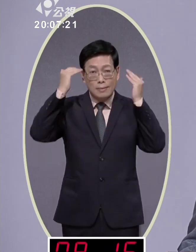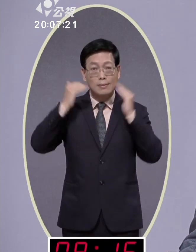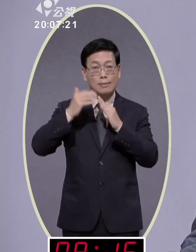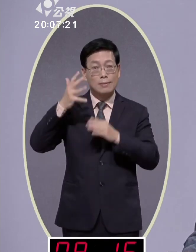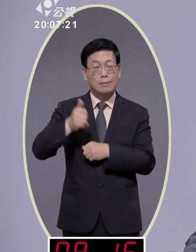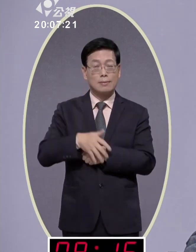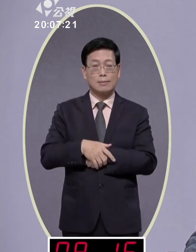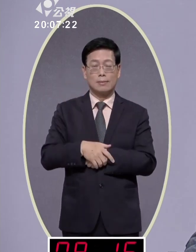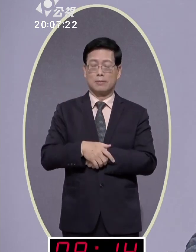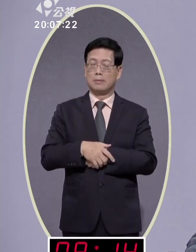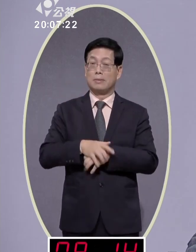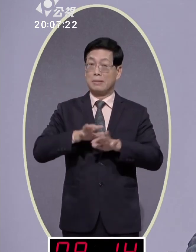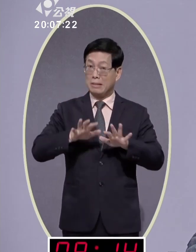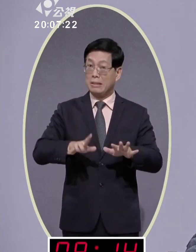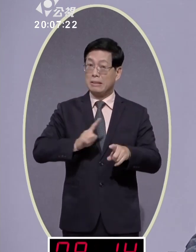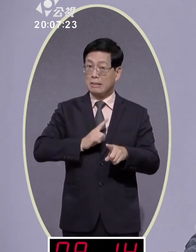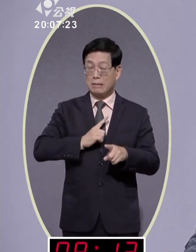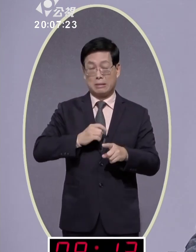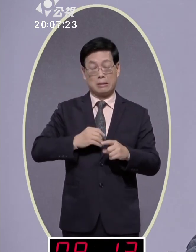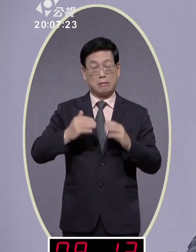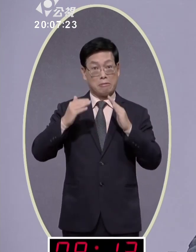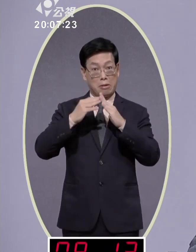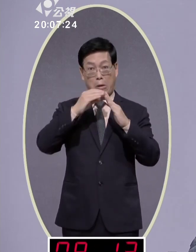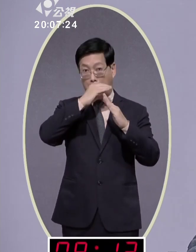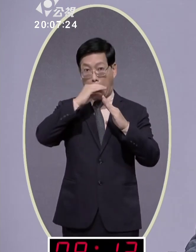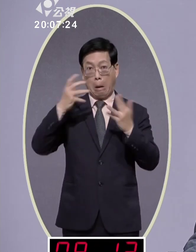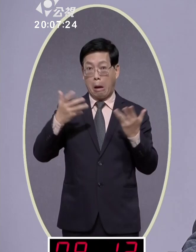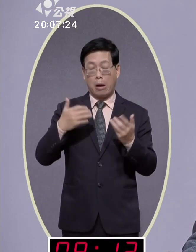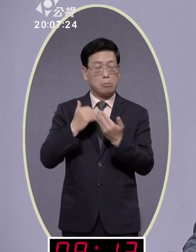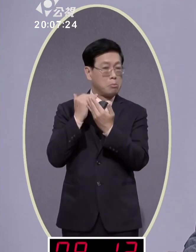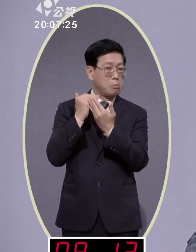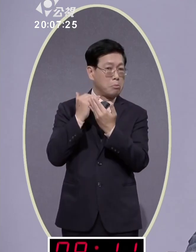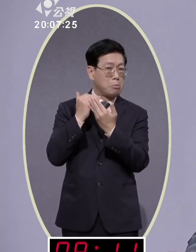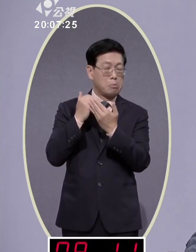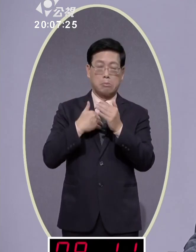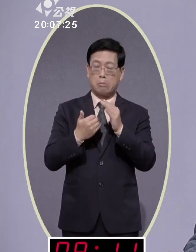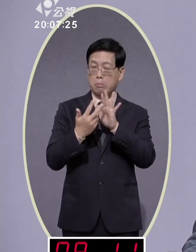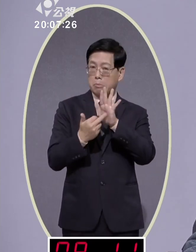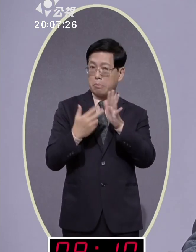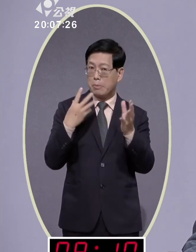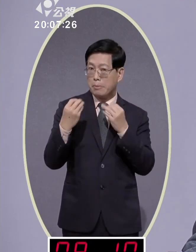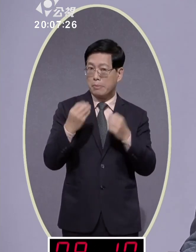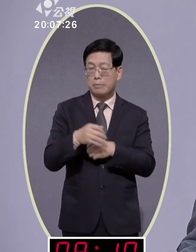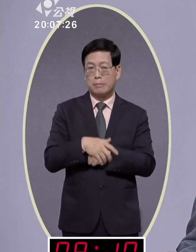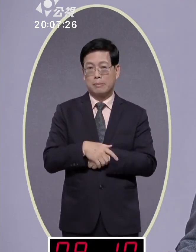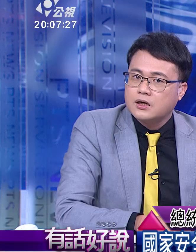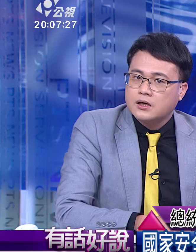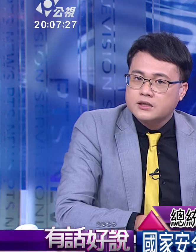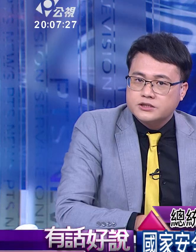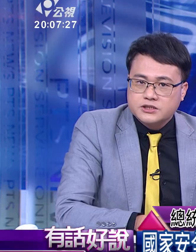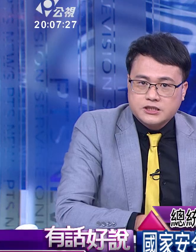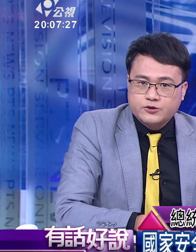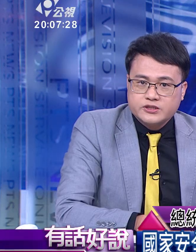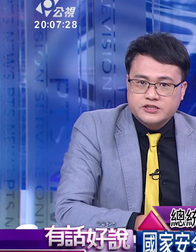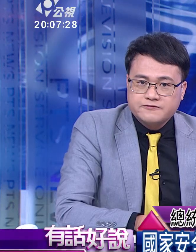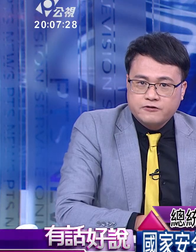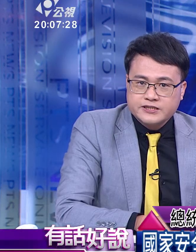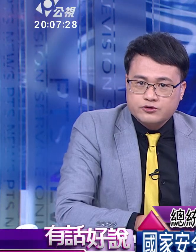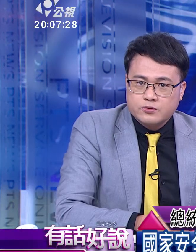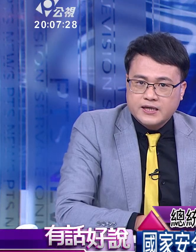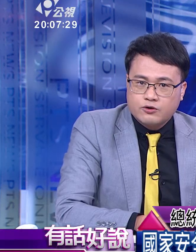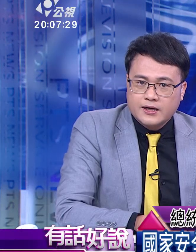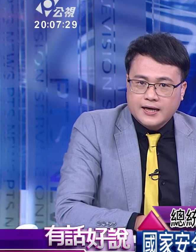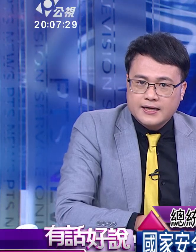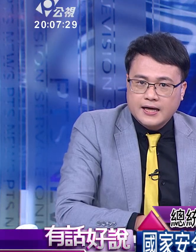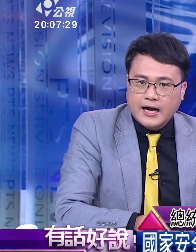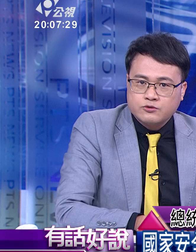长连自己的豪宅的事情都回避，都讲不清楚。 这是第一轮的针锋